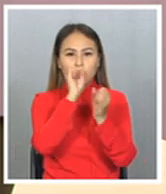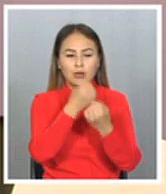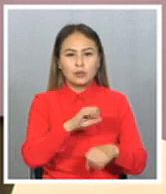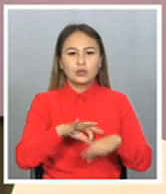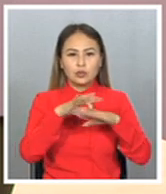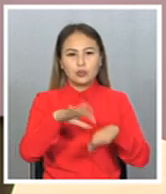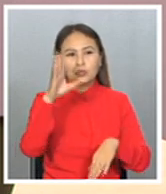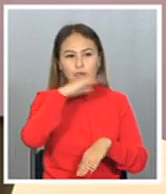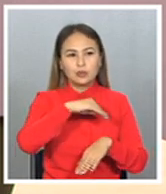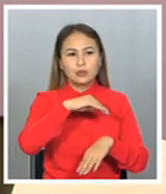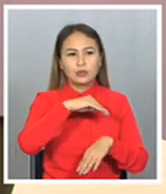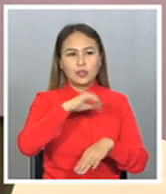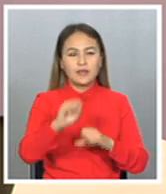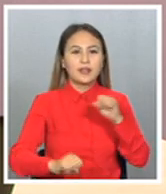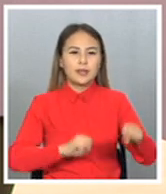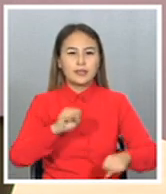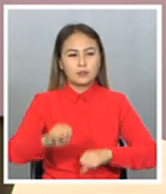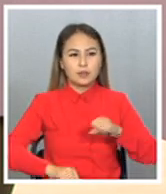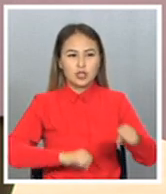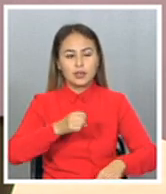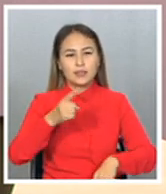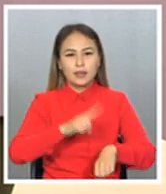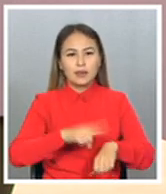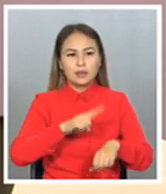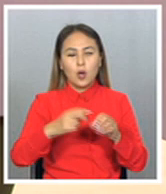жүруі мүмкін. Велосипедші сағатына